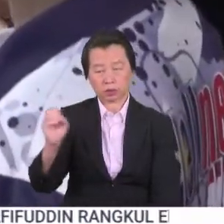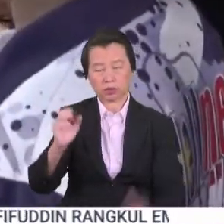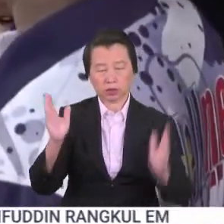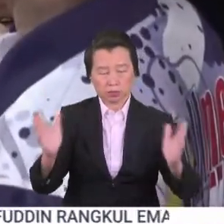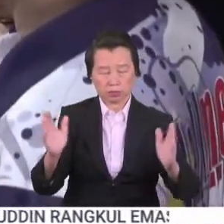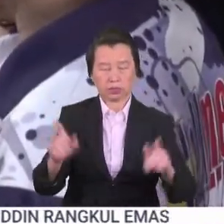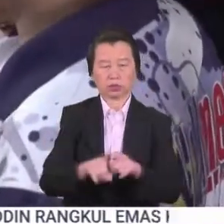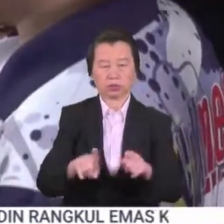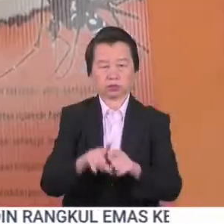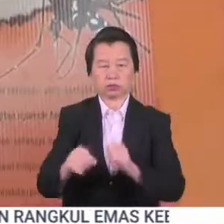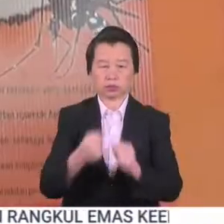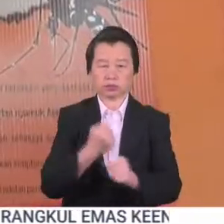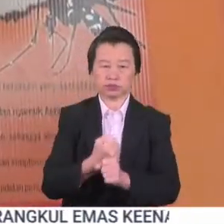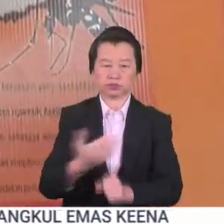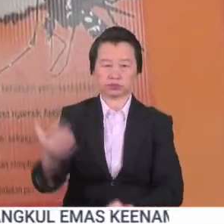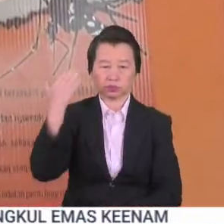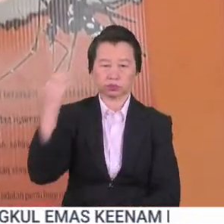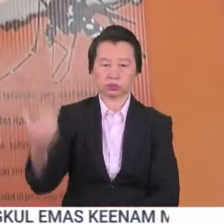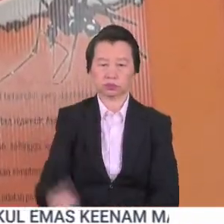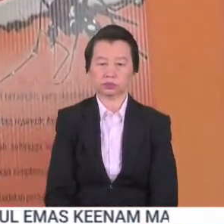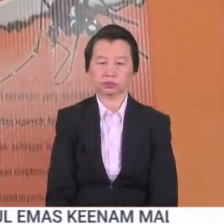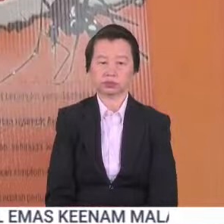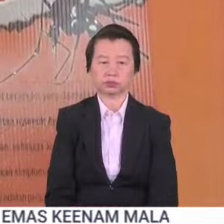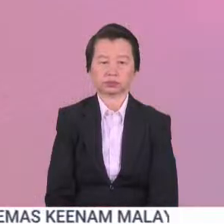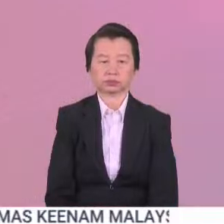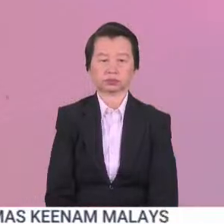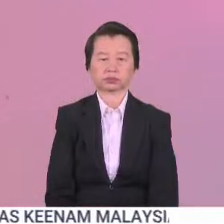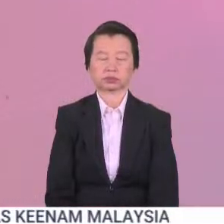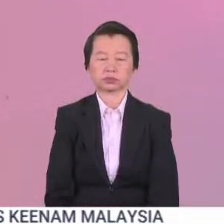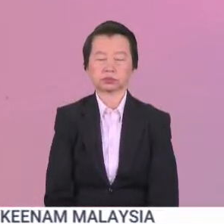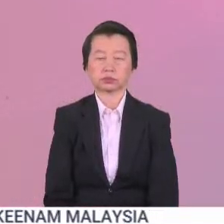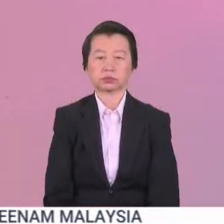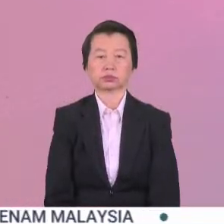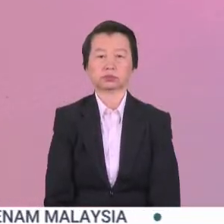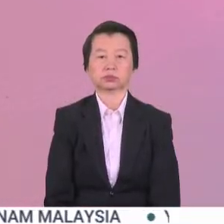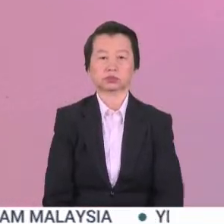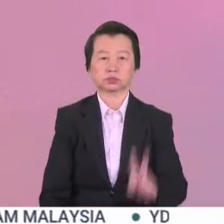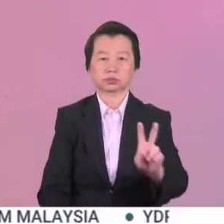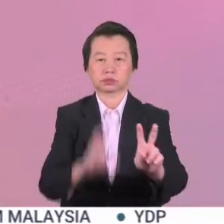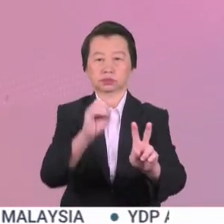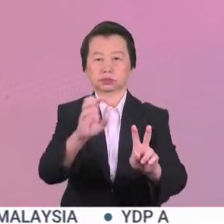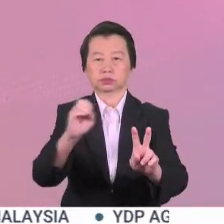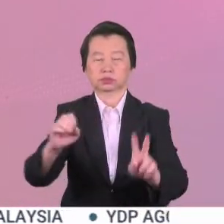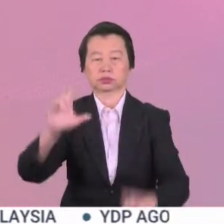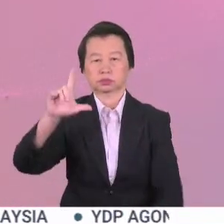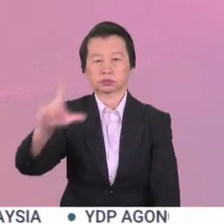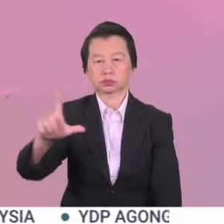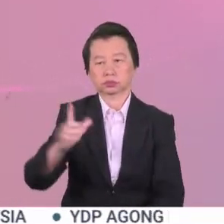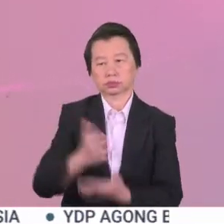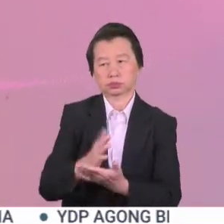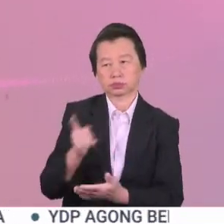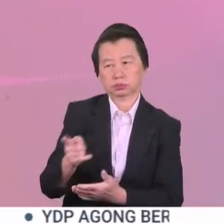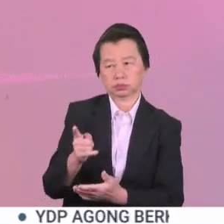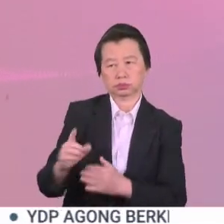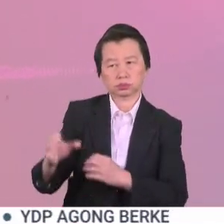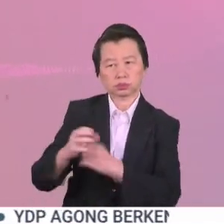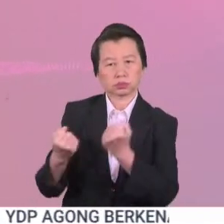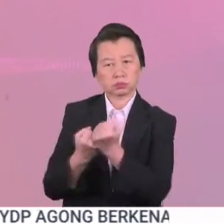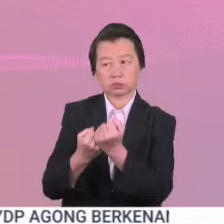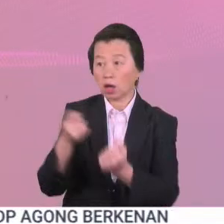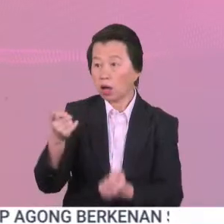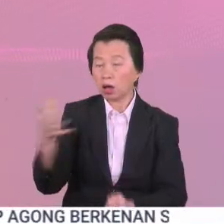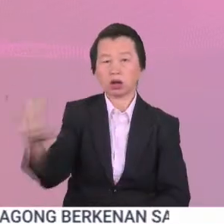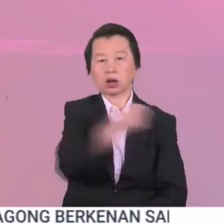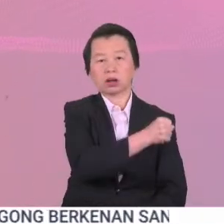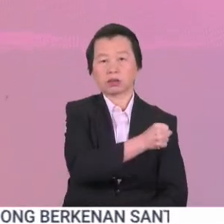tempoh yang sama tahun lalu 2000 l diesel ke bersubsidi dirampas Kementerian